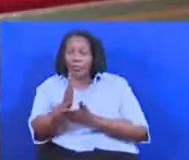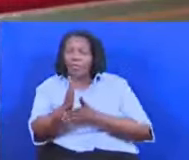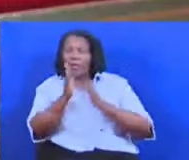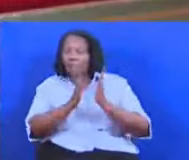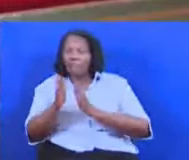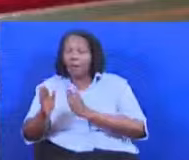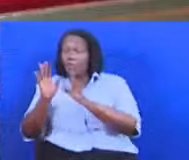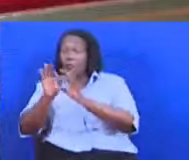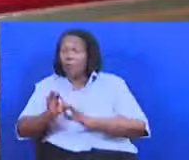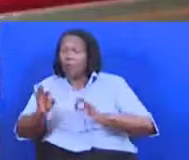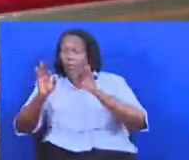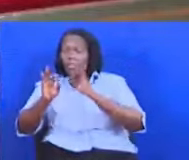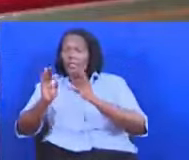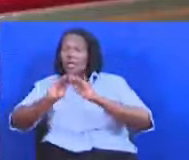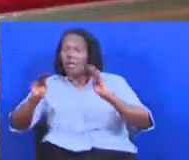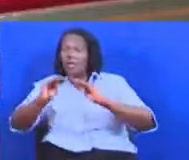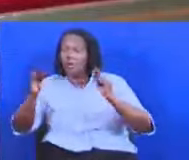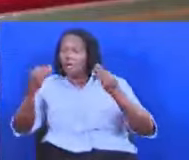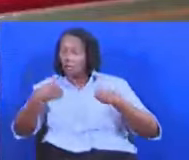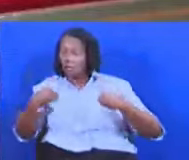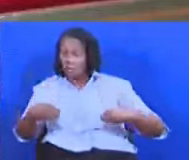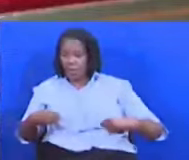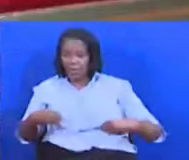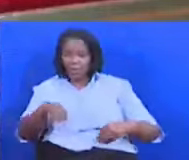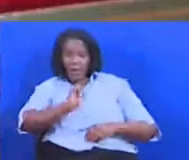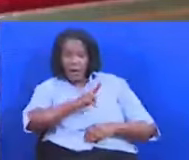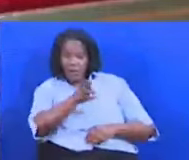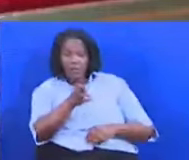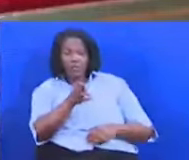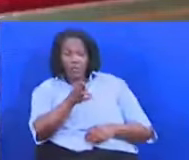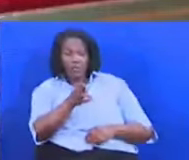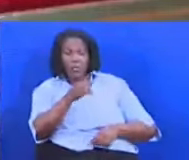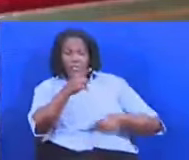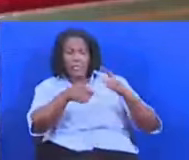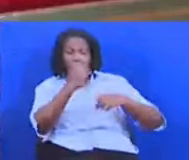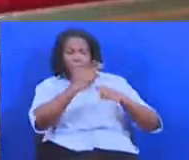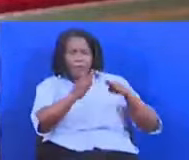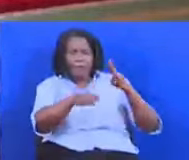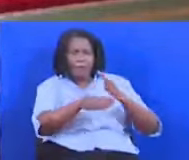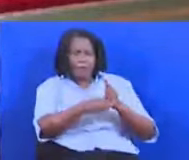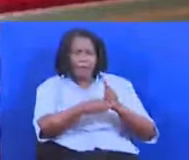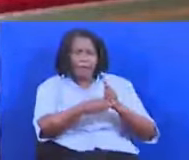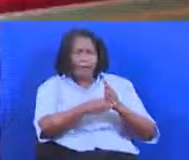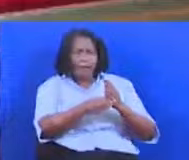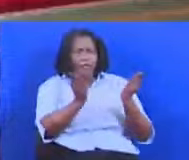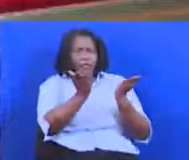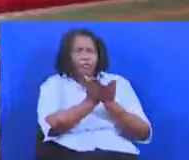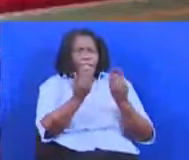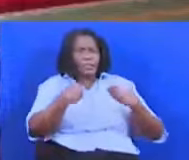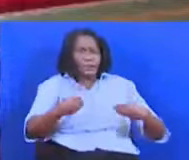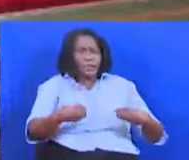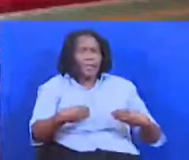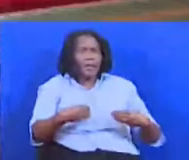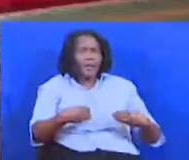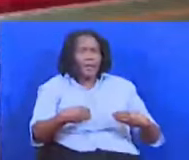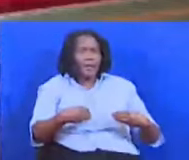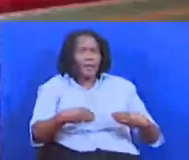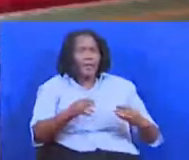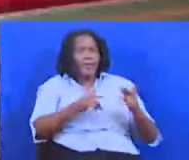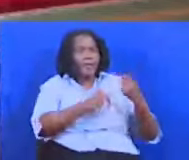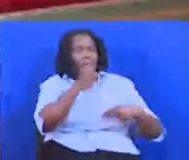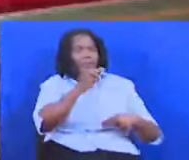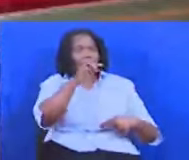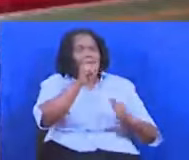elimu ya sekondari SEQUIP, halmashauri itaendelea kujenga shule ya kata ya muungano SEQUIP awamu ya